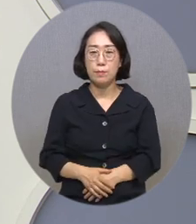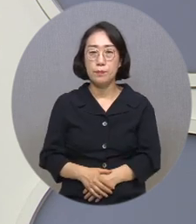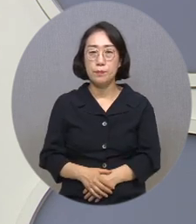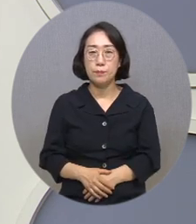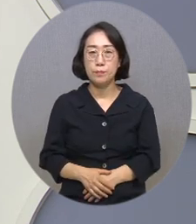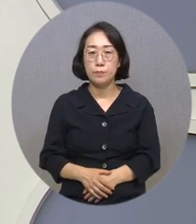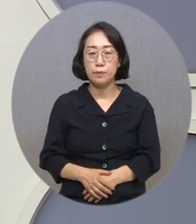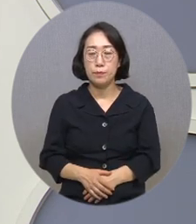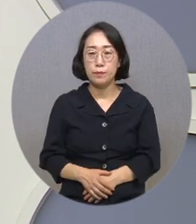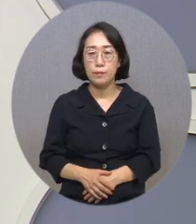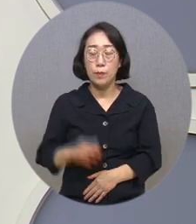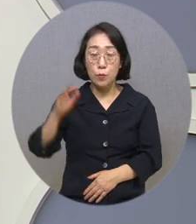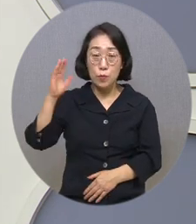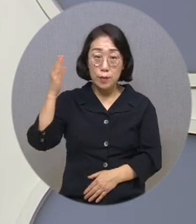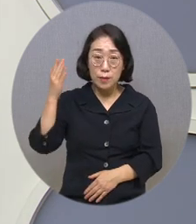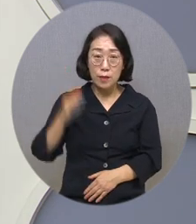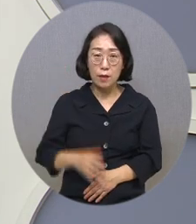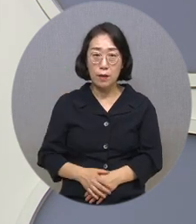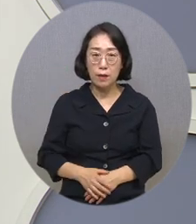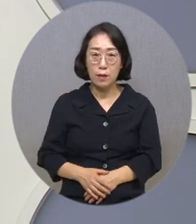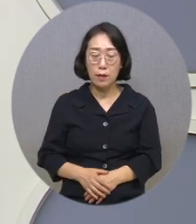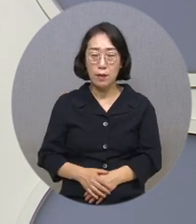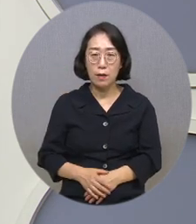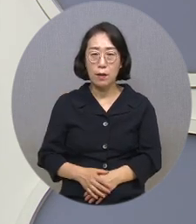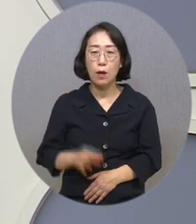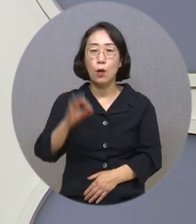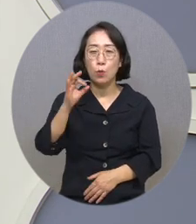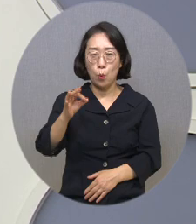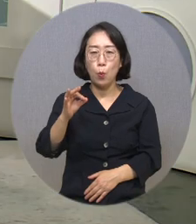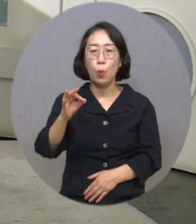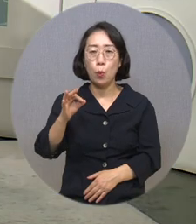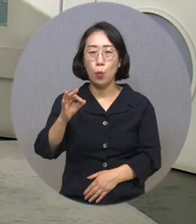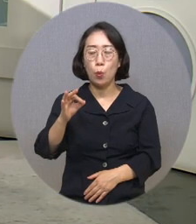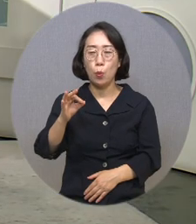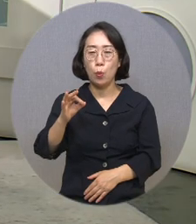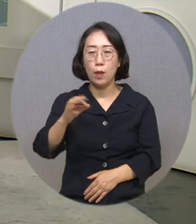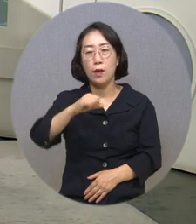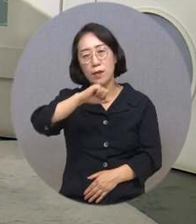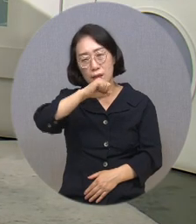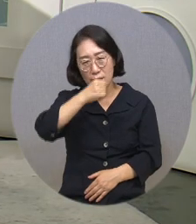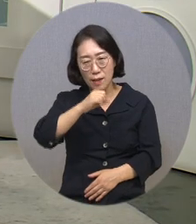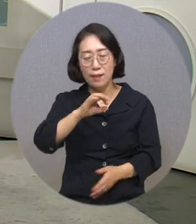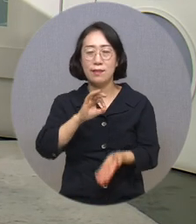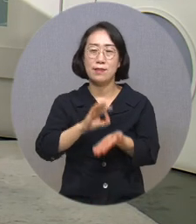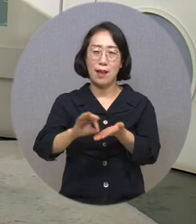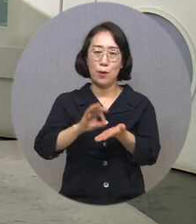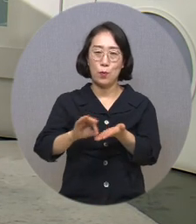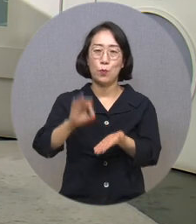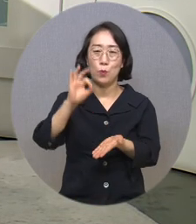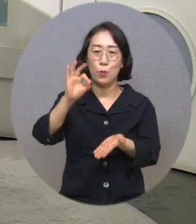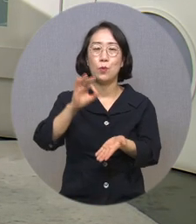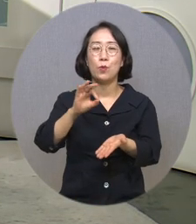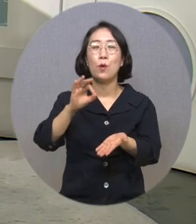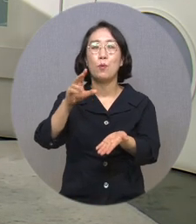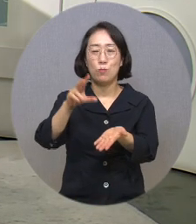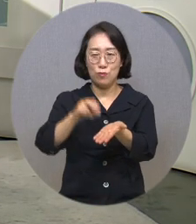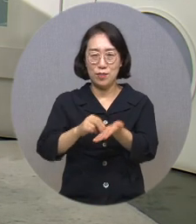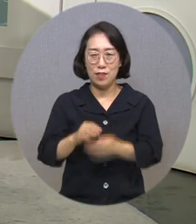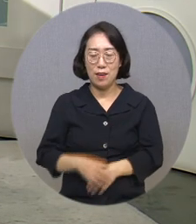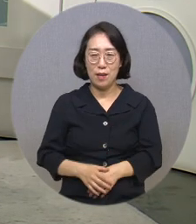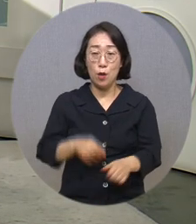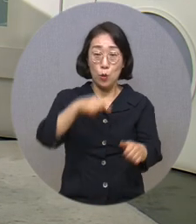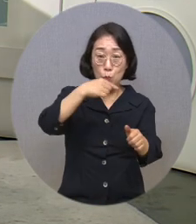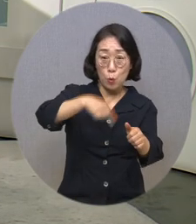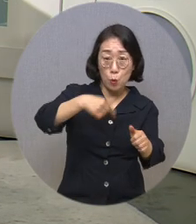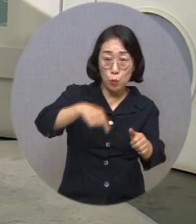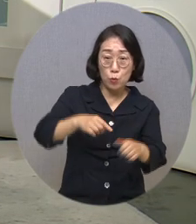게 요즘에 대학도 재정입니다, 사실은. 그래서 그렇죠. 어떻게 하면은 이제 이 교육과